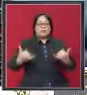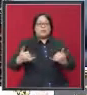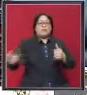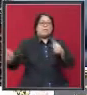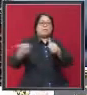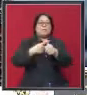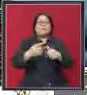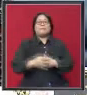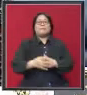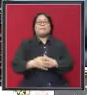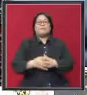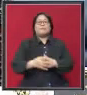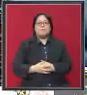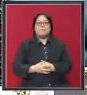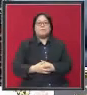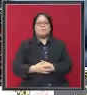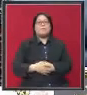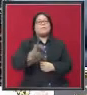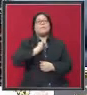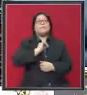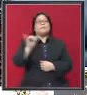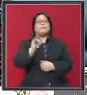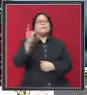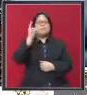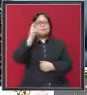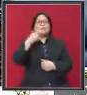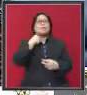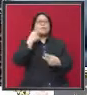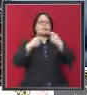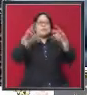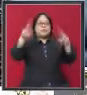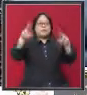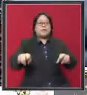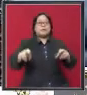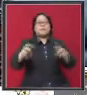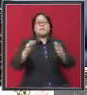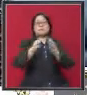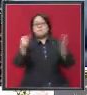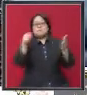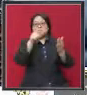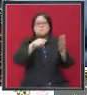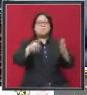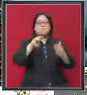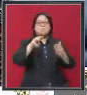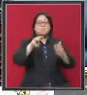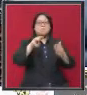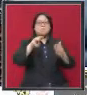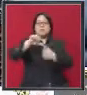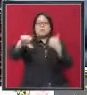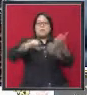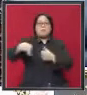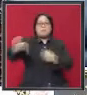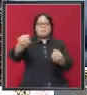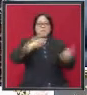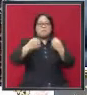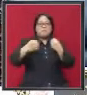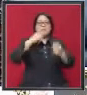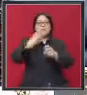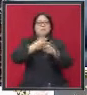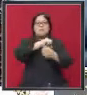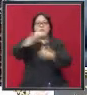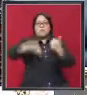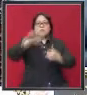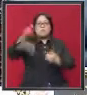ini didahulukan. Saya juga dengar suara-suara rakyat di media sosial yang menyatakan kesusahan hidup mereka dan